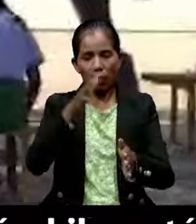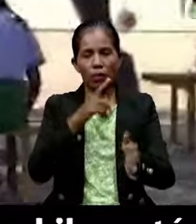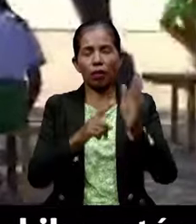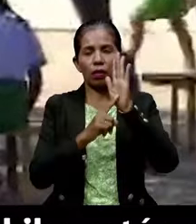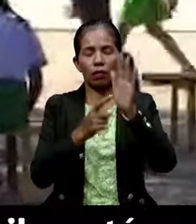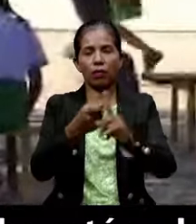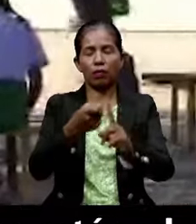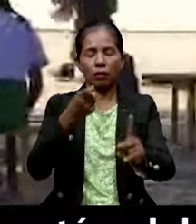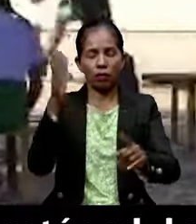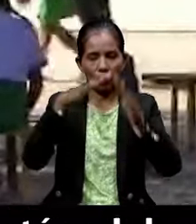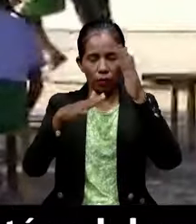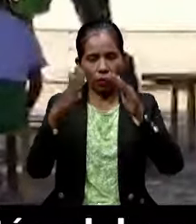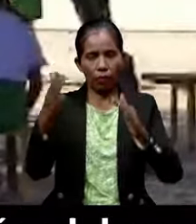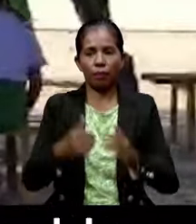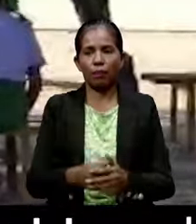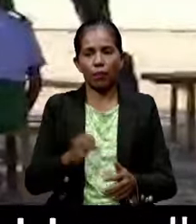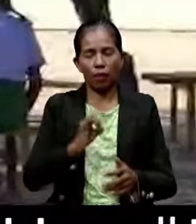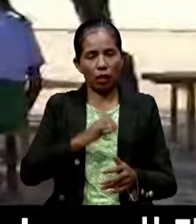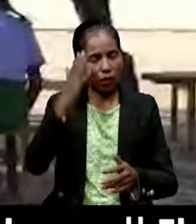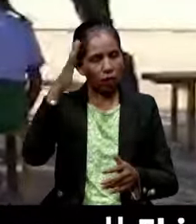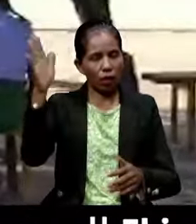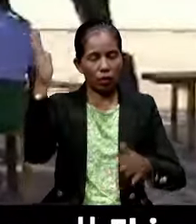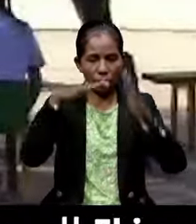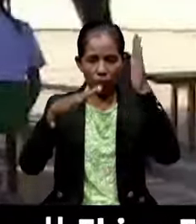husi akontesimento. Masalah hatene ya problema ne.